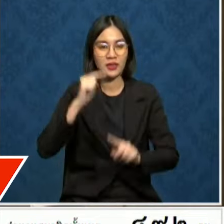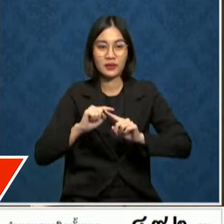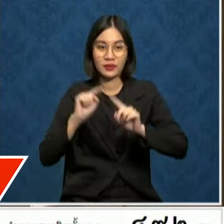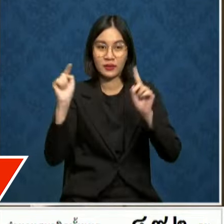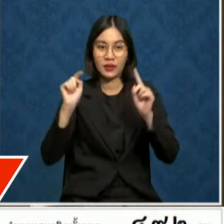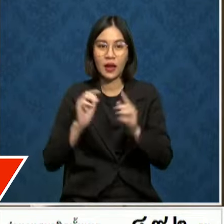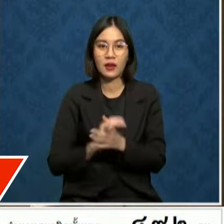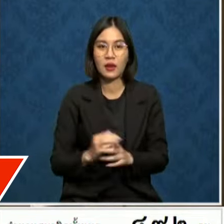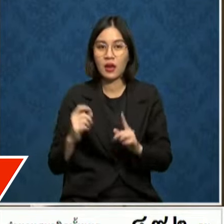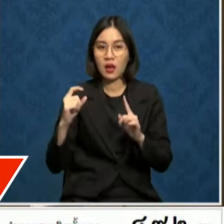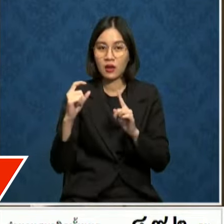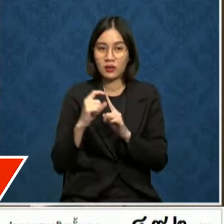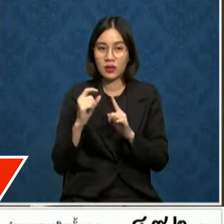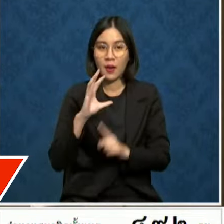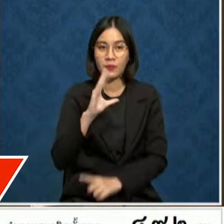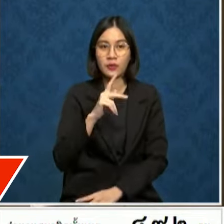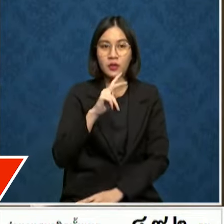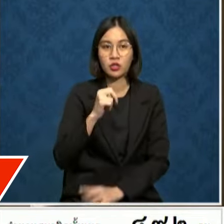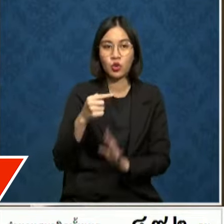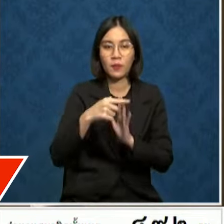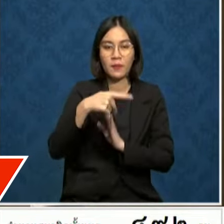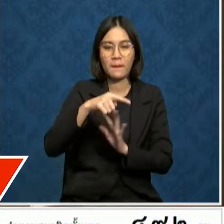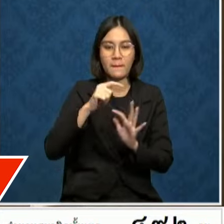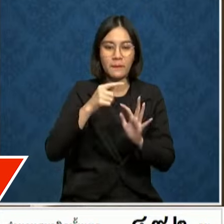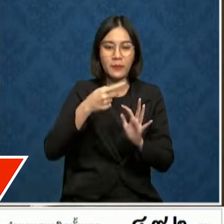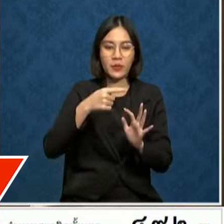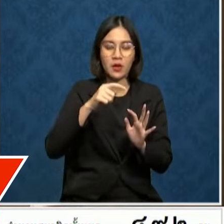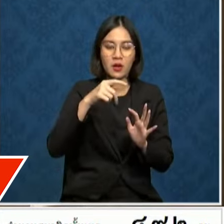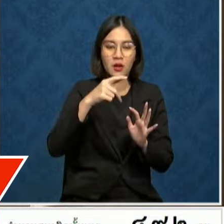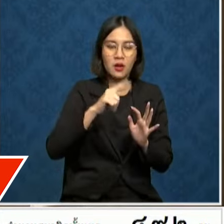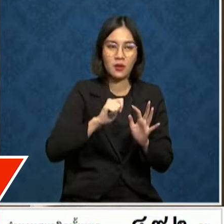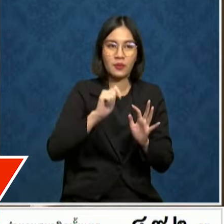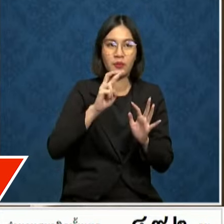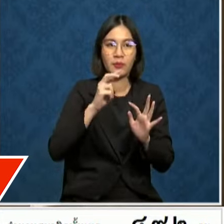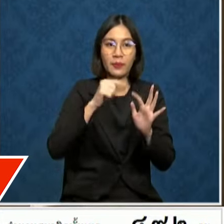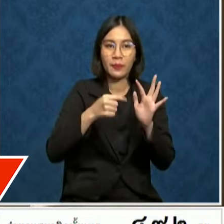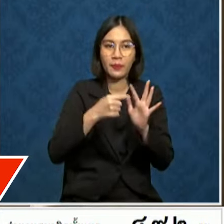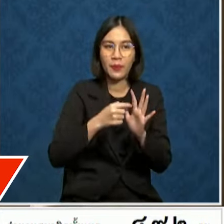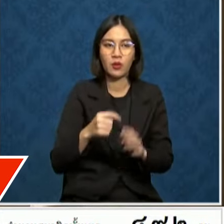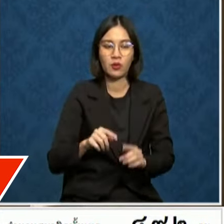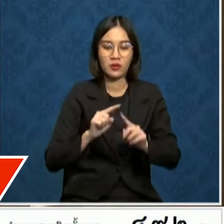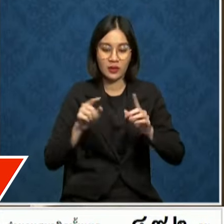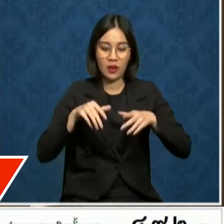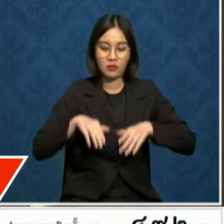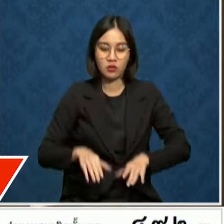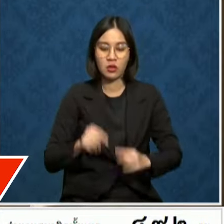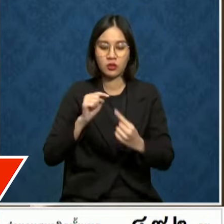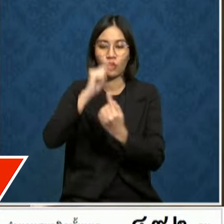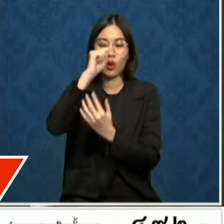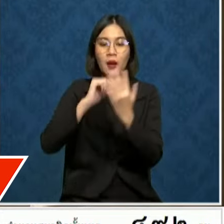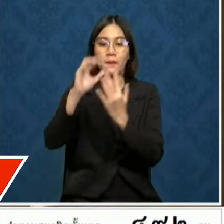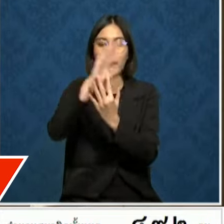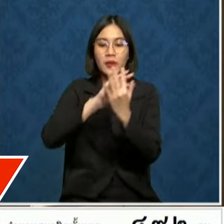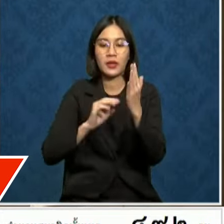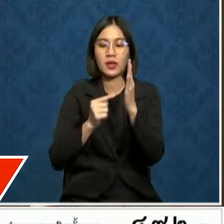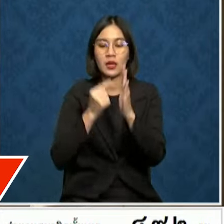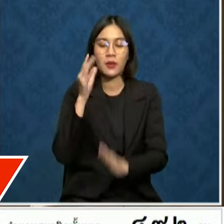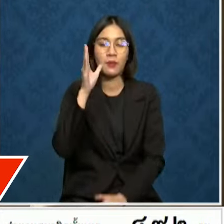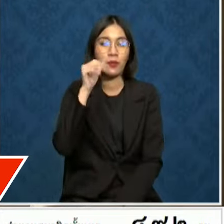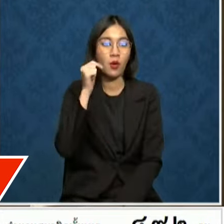ฮะไม่อยากใช้คำว่าชนเผาพื้นเมืองแต่ลุคลบุคคลเหล่านี้เกิดและเติบโตมาในแผ่นดินไทยตั้งแต่